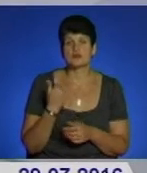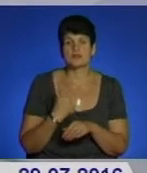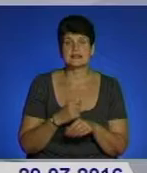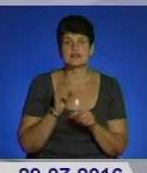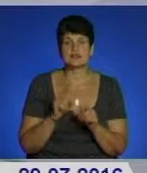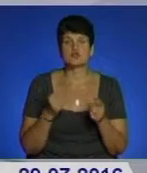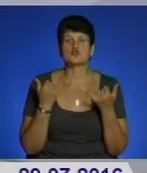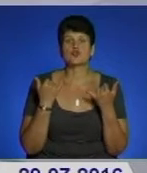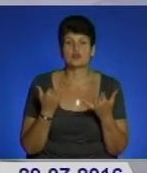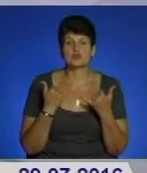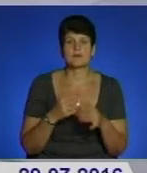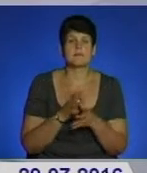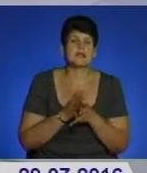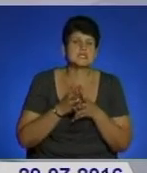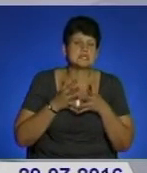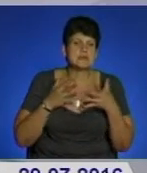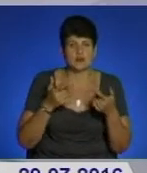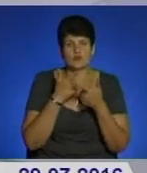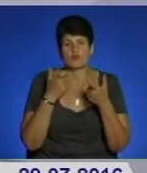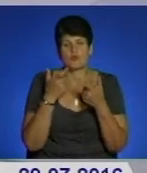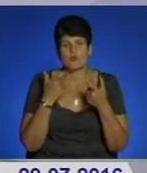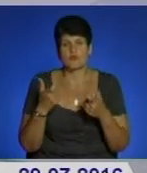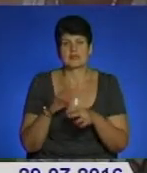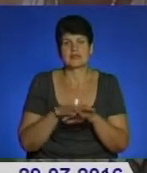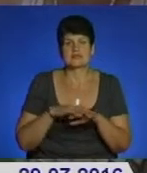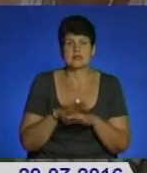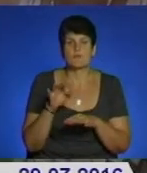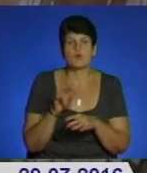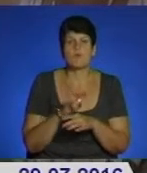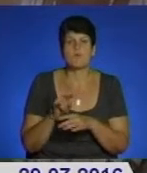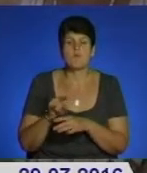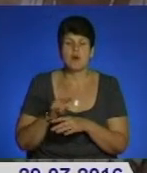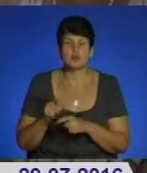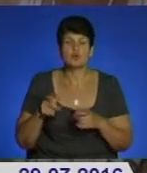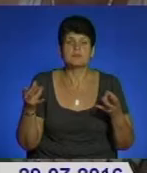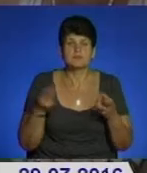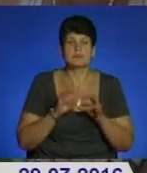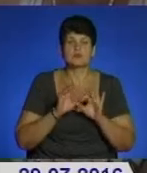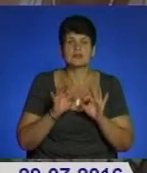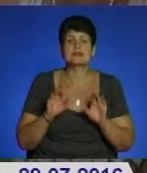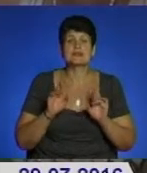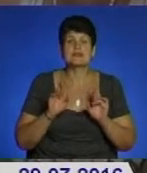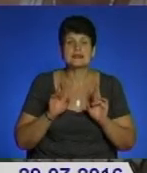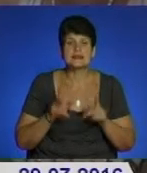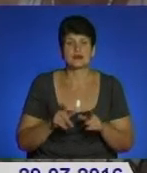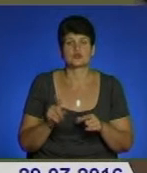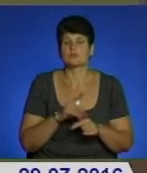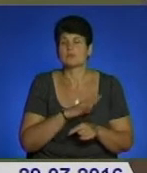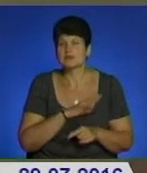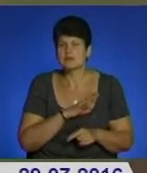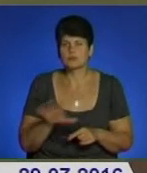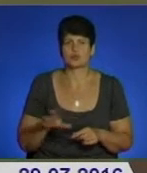– це максимальне інформування населення про схожого роду обман. Людям потрібно розповідати, як саме уникнути сексуального